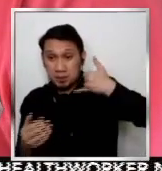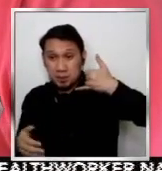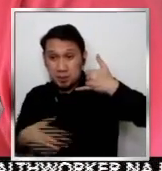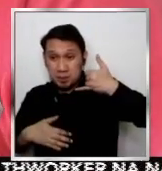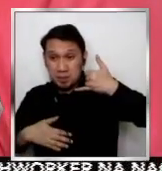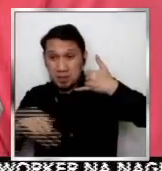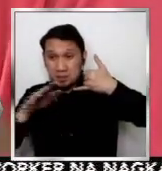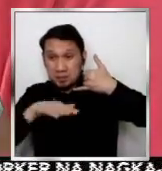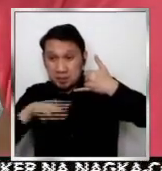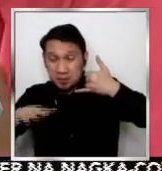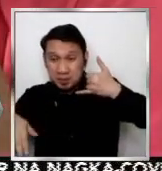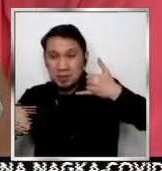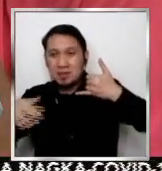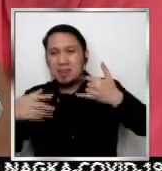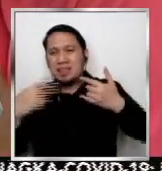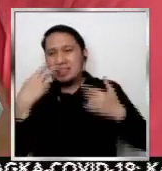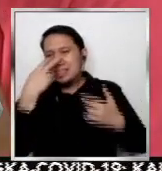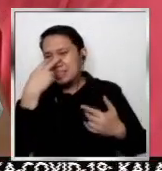naiyak na lang ako.